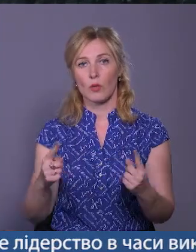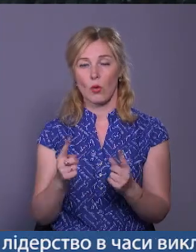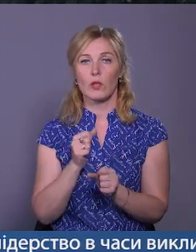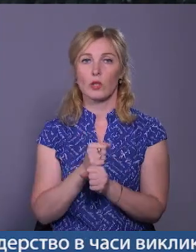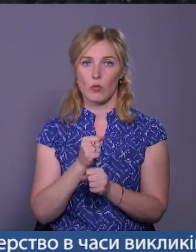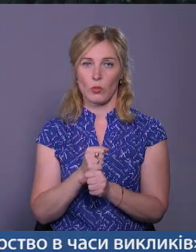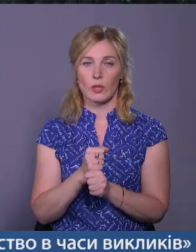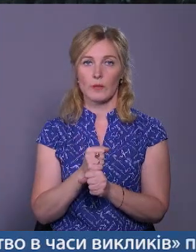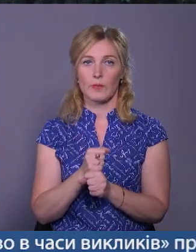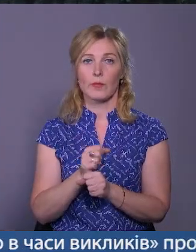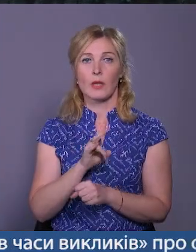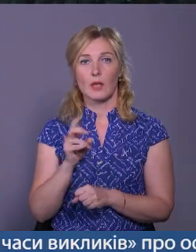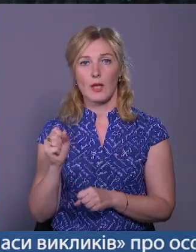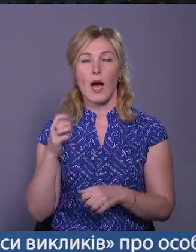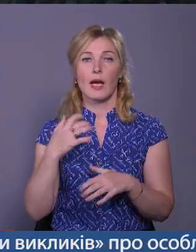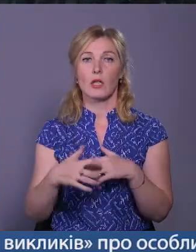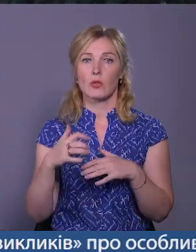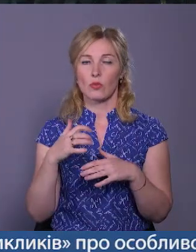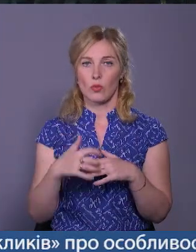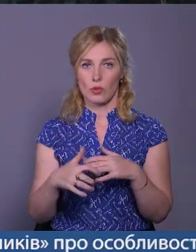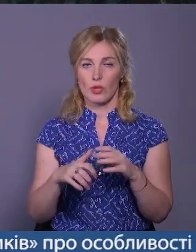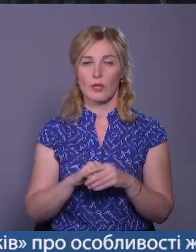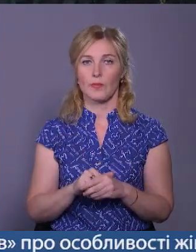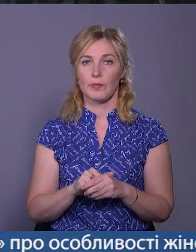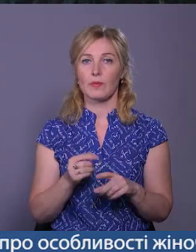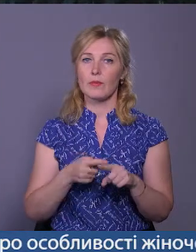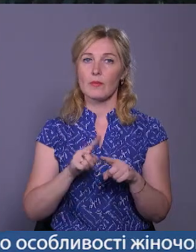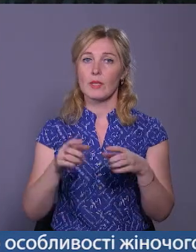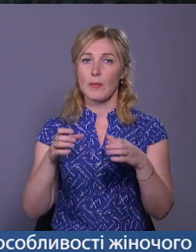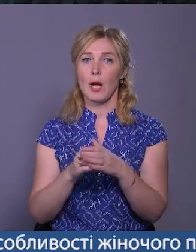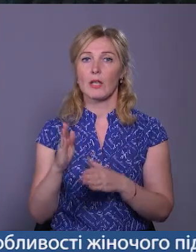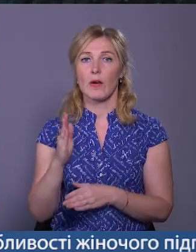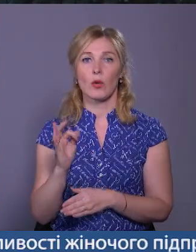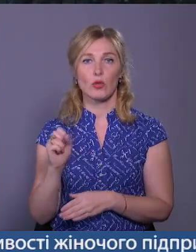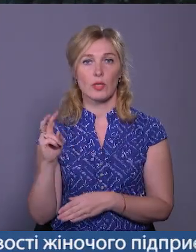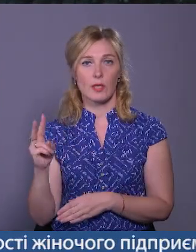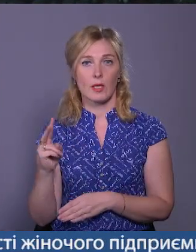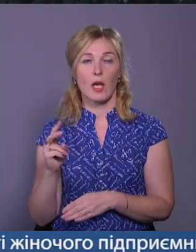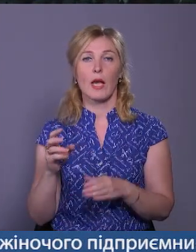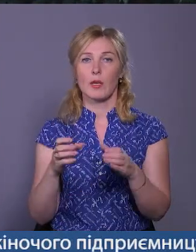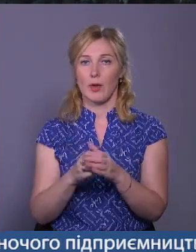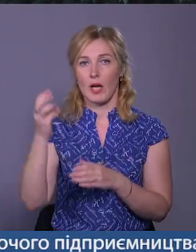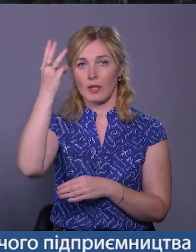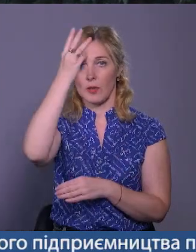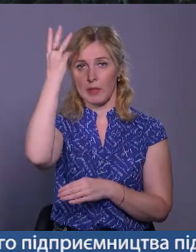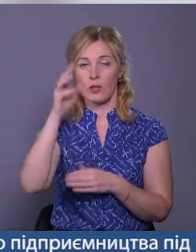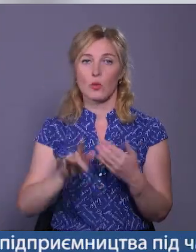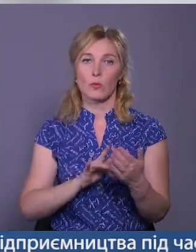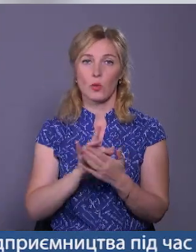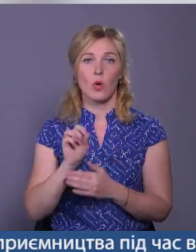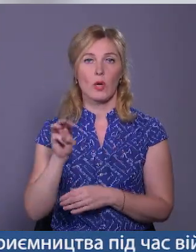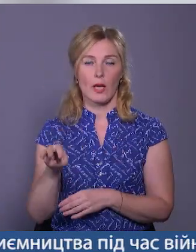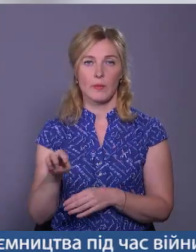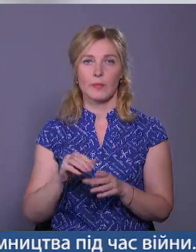відновлювальні роботи на Херсонщині це бригада Волочиського Рем і бригада Хмельницького міського Рем